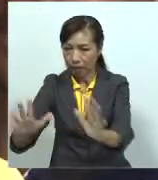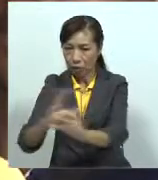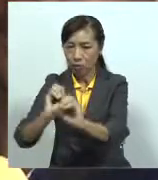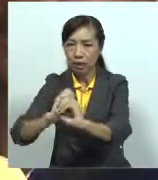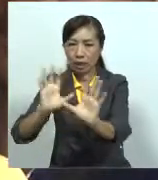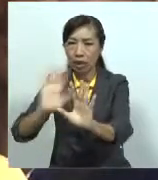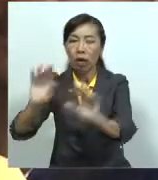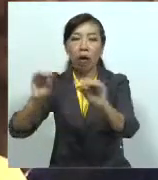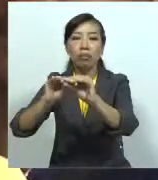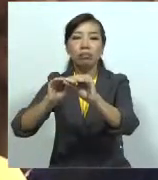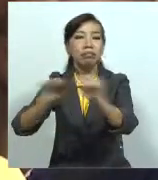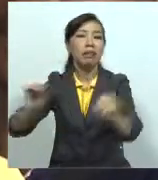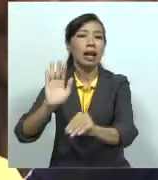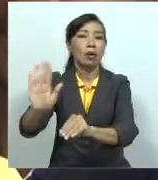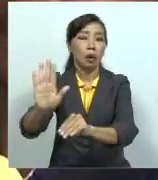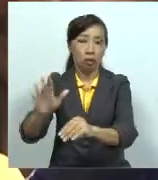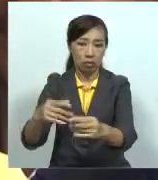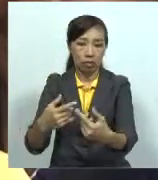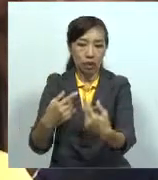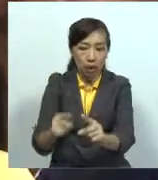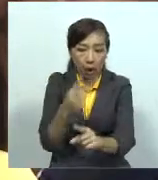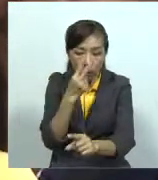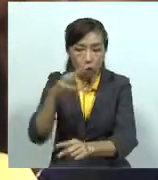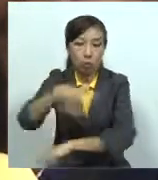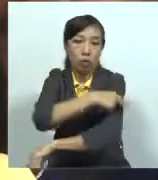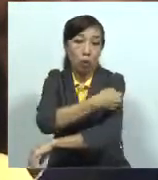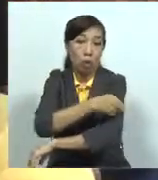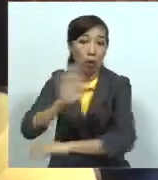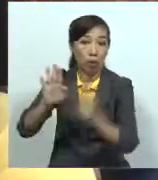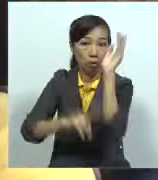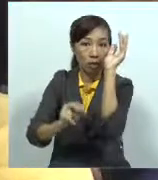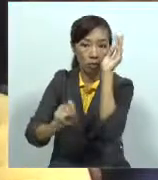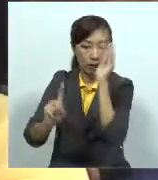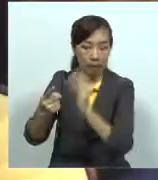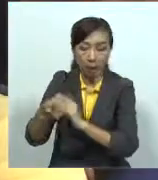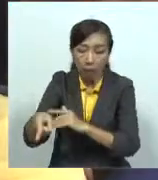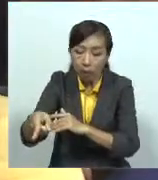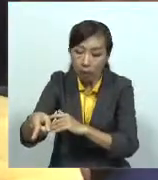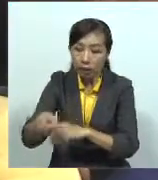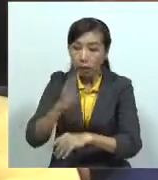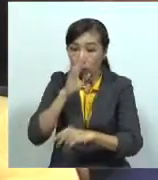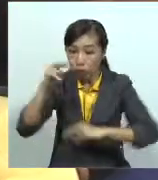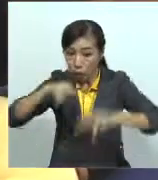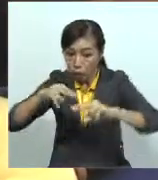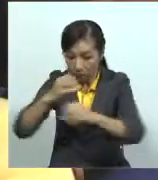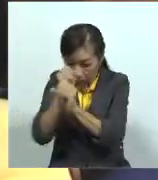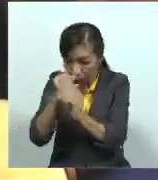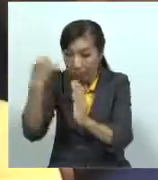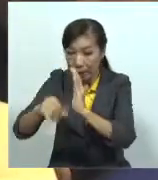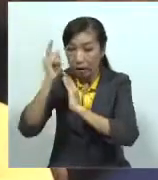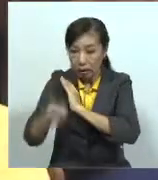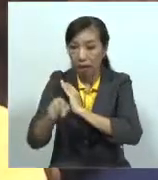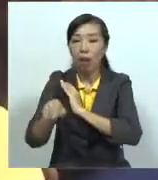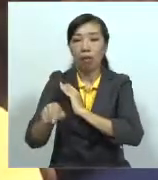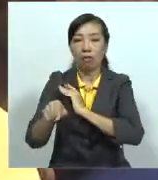ครับแต่ครั้งนี้ก็ต้องดูข้อมูลนะครับจากโรงพยาบาลทุ่งสงไอทีถ้าเกิดมีความผิดพลาดก็ต้องดำเนินการไปตามระบบทางราช